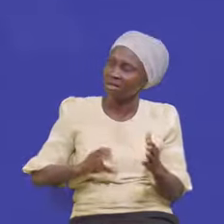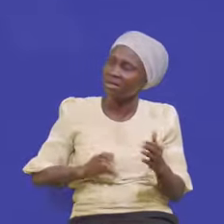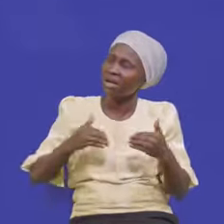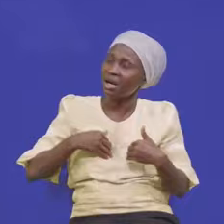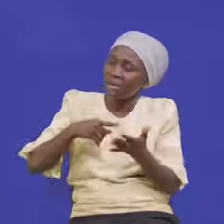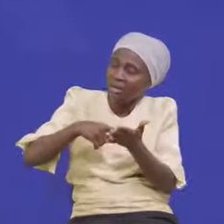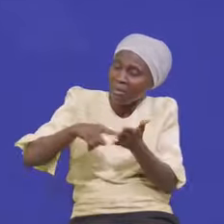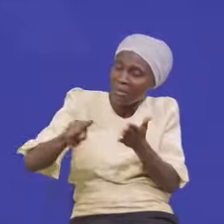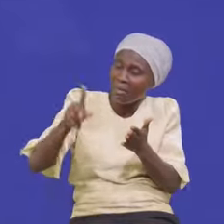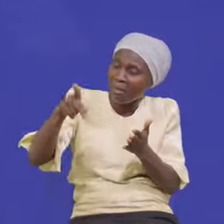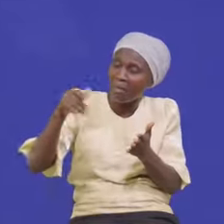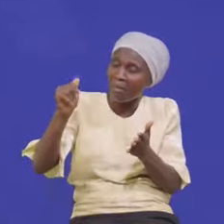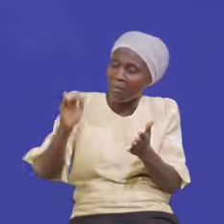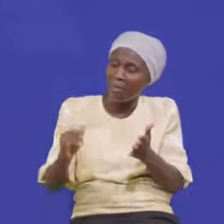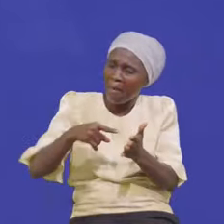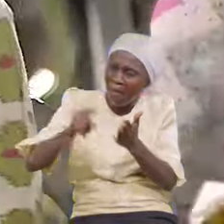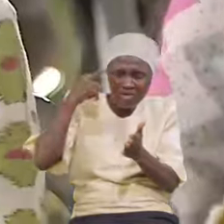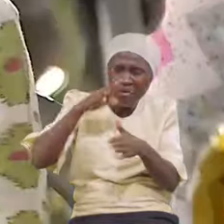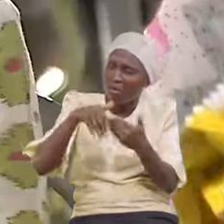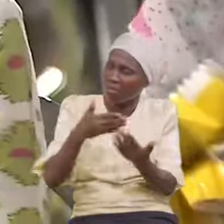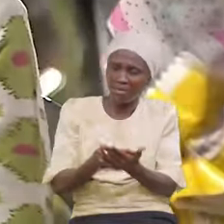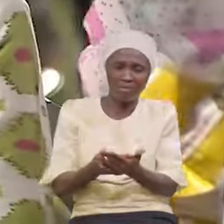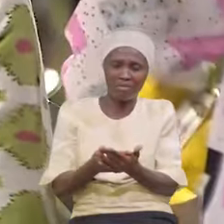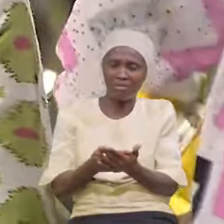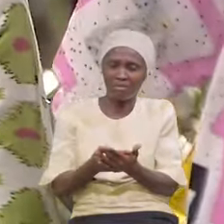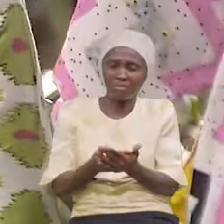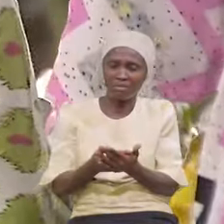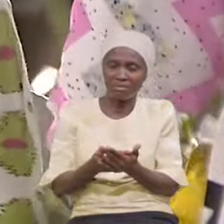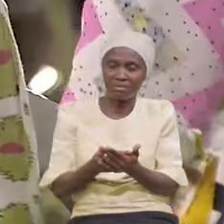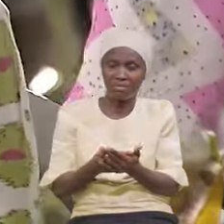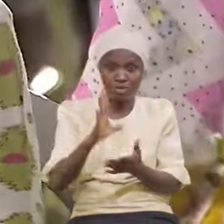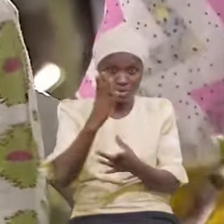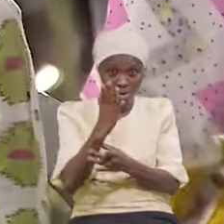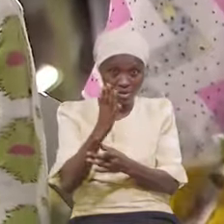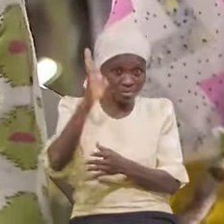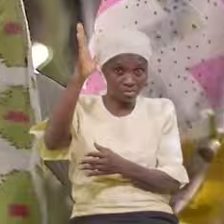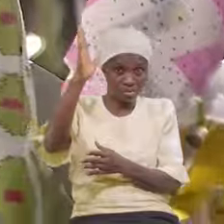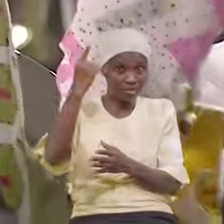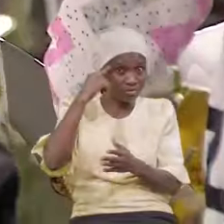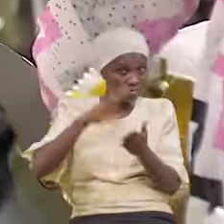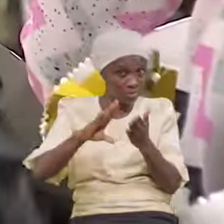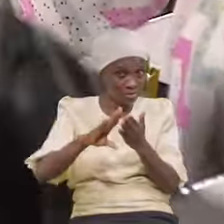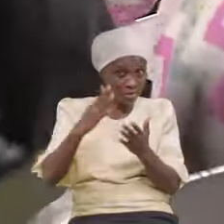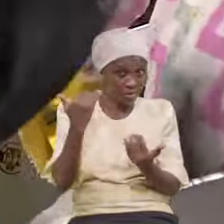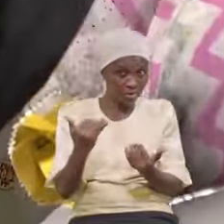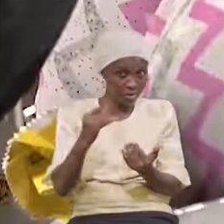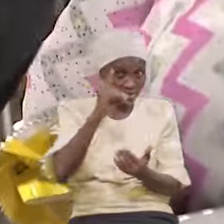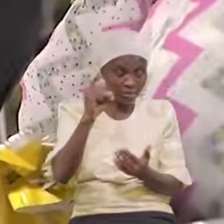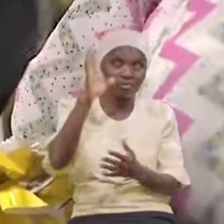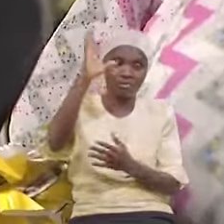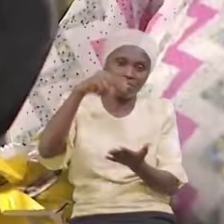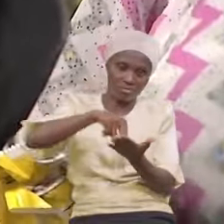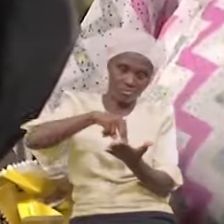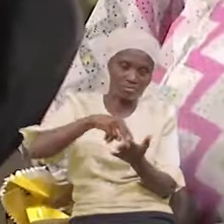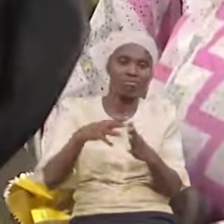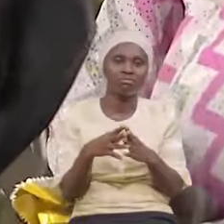for it all. క్రీస్తు దాని కోసం సమస్తాన్ని చెల్లించాడు. If you are raising up your hand. మీరు చేతులు పైకి చాపి ఉంటే. You stand up.